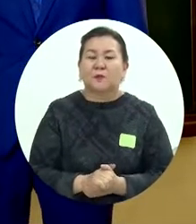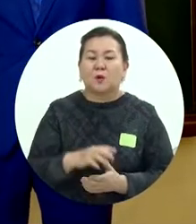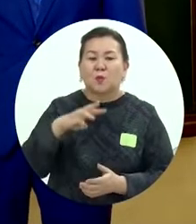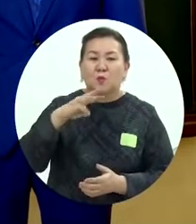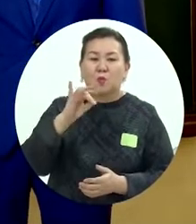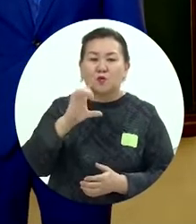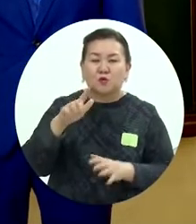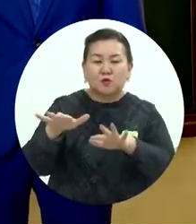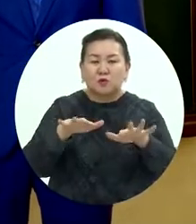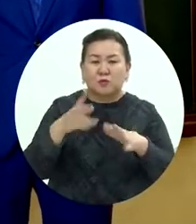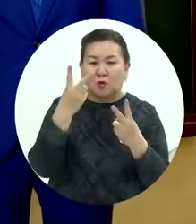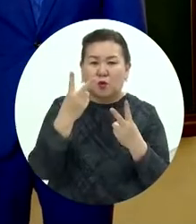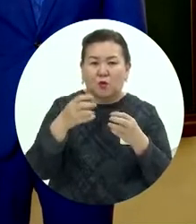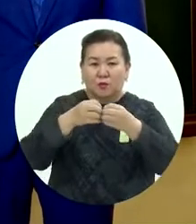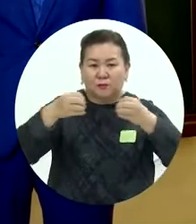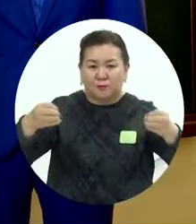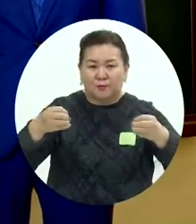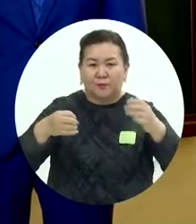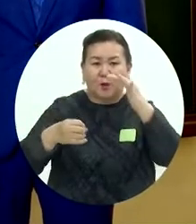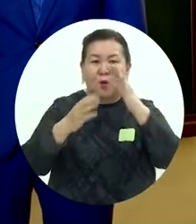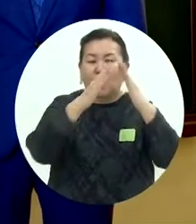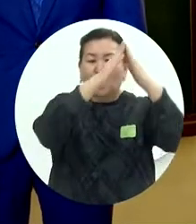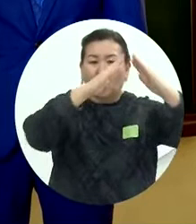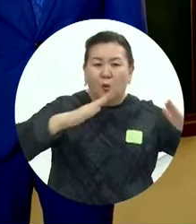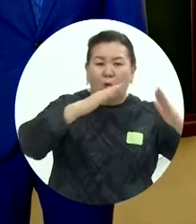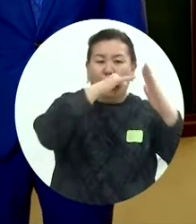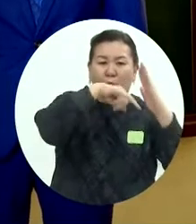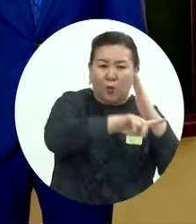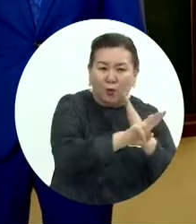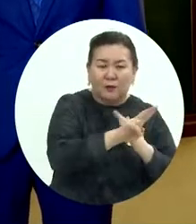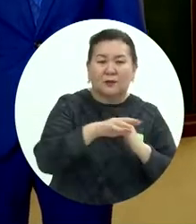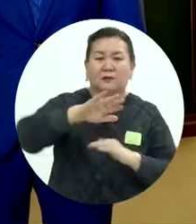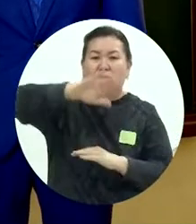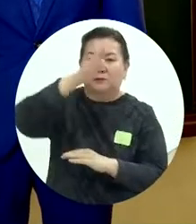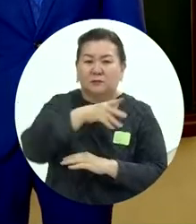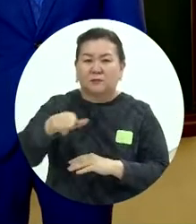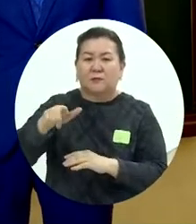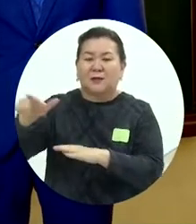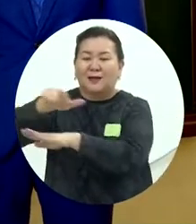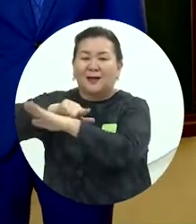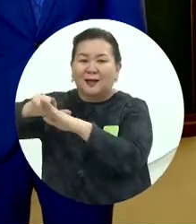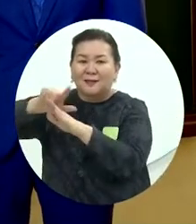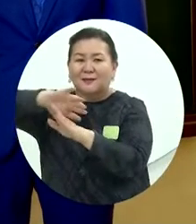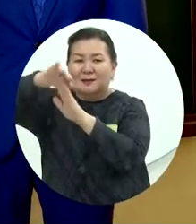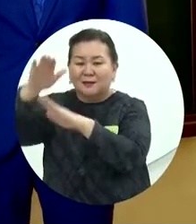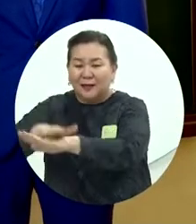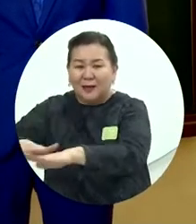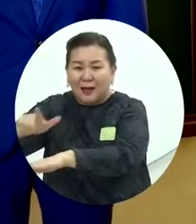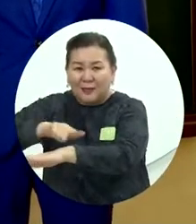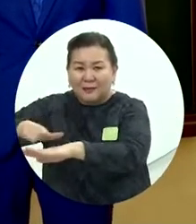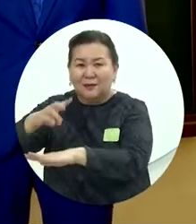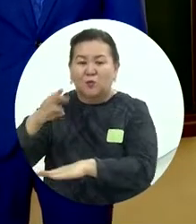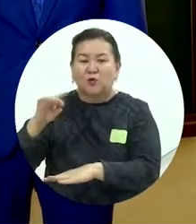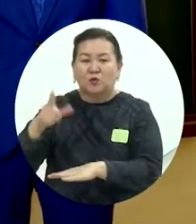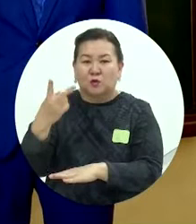За мөслөгийг дараах байдлаар хоёр ангилна. Уулын мөслөг буюу айлтын мөслөг, бүрхүүл мөслөг буюу их газрын мөслөг гэж ангилна.